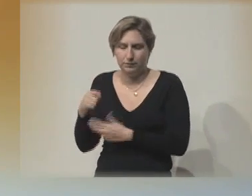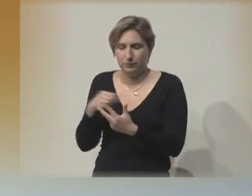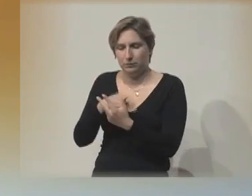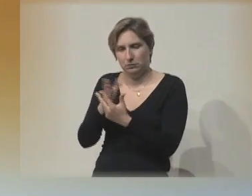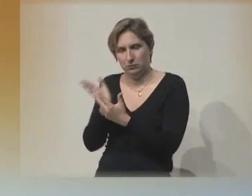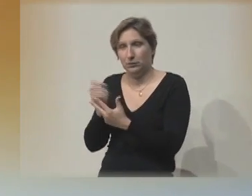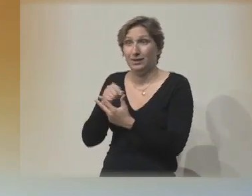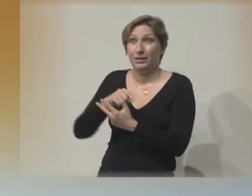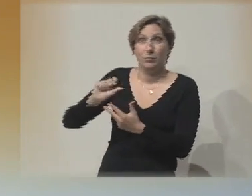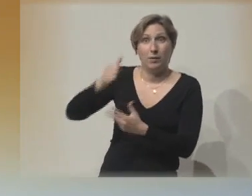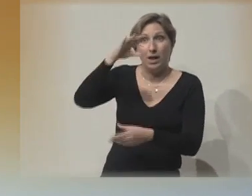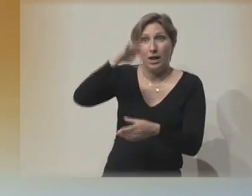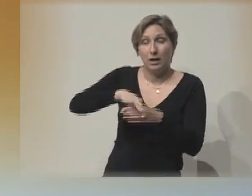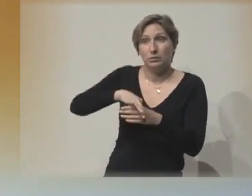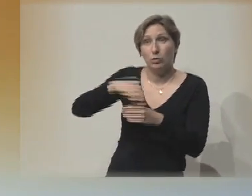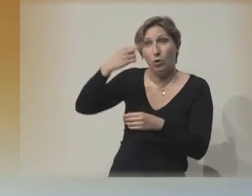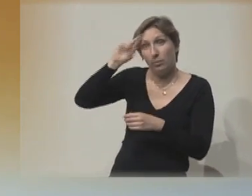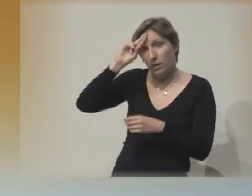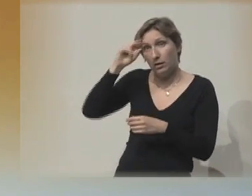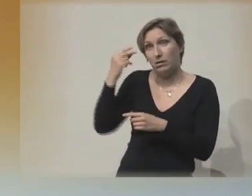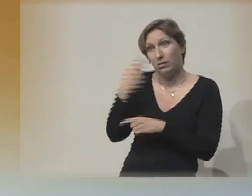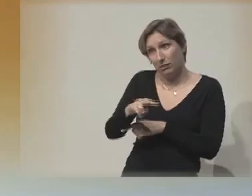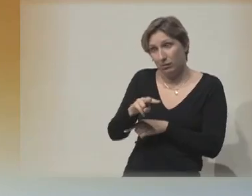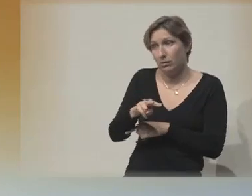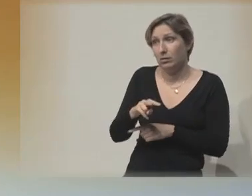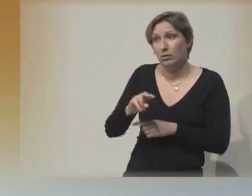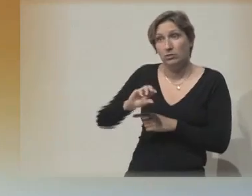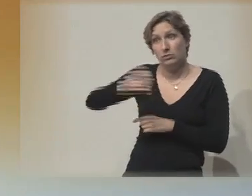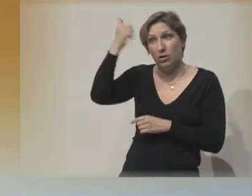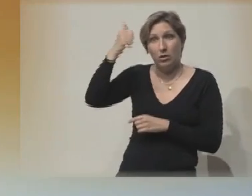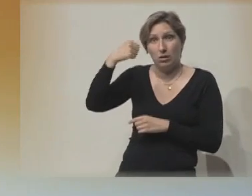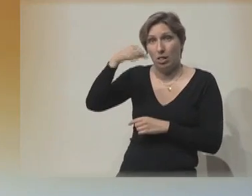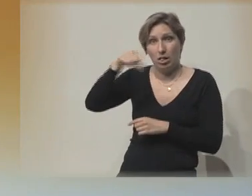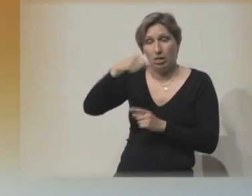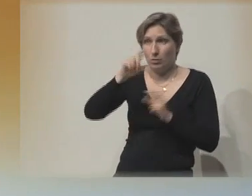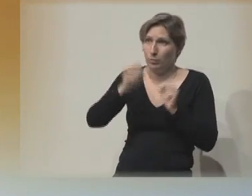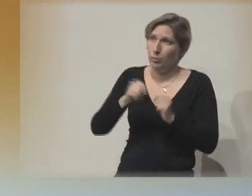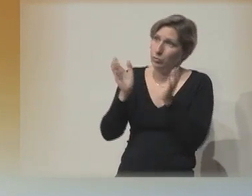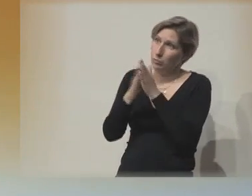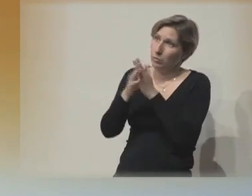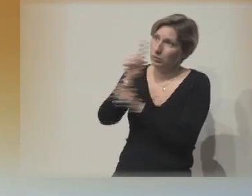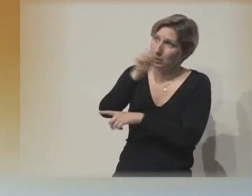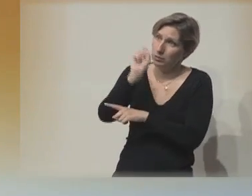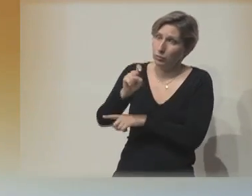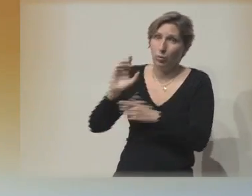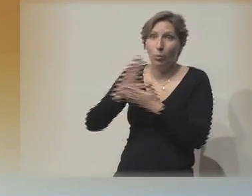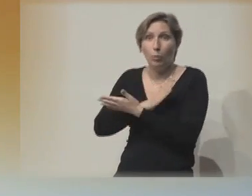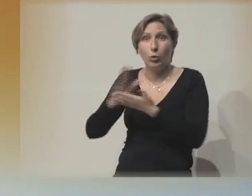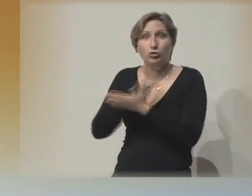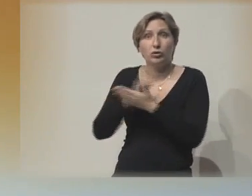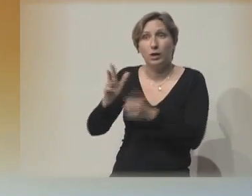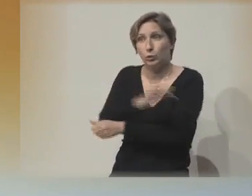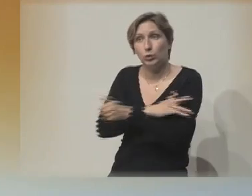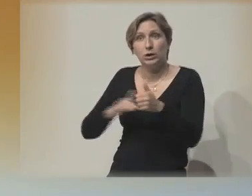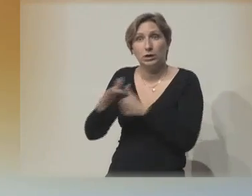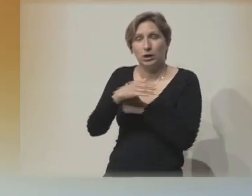est la seule dans laquelle on puisse poser la seule question qui compte, celle du projet de société